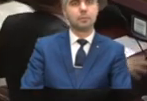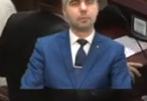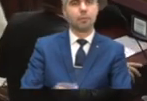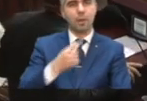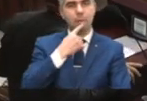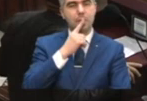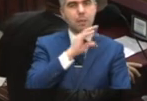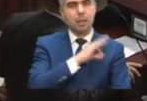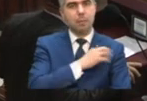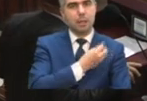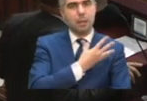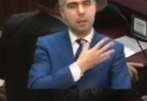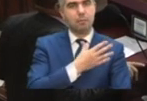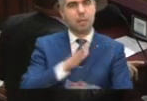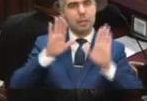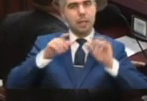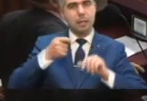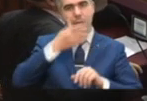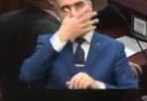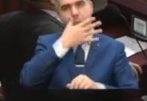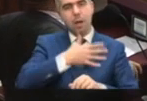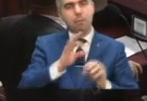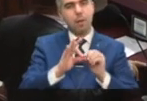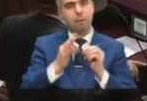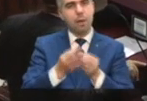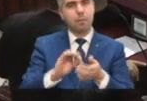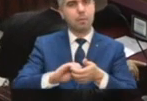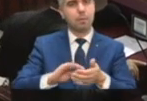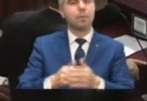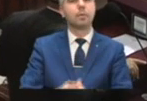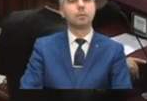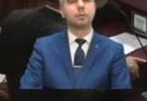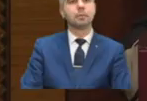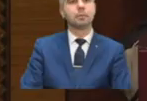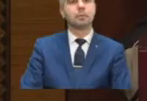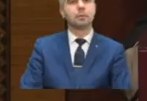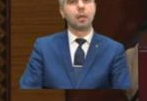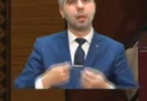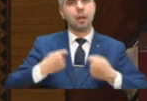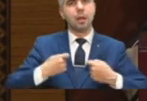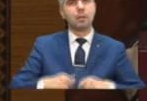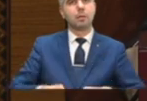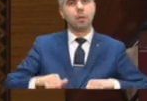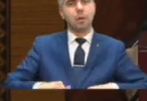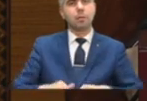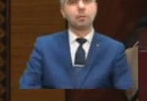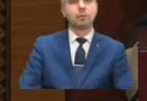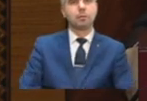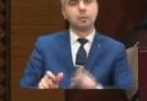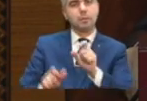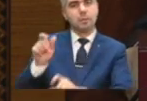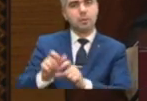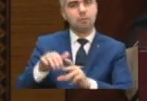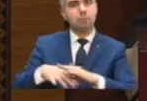بسم الله الرحمن الرحيم والصلاة والسلام على أشرف المرسلين وعلى آله وصحبه أجمعين. السيدة الرئيسة، السيدة الوزيرة، السيدات